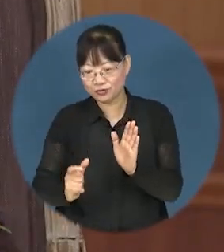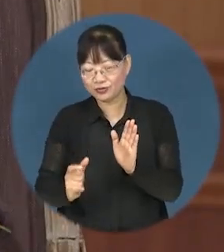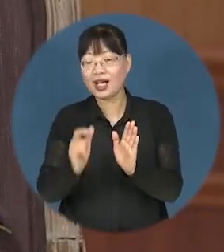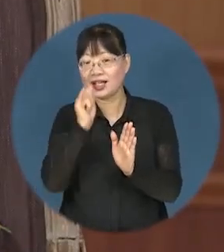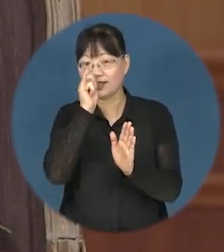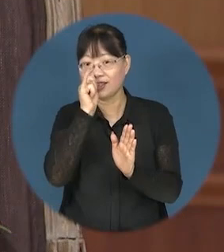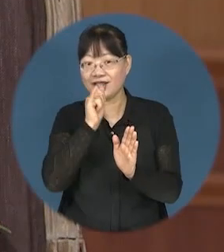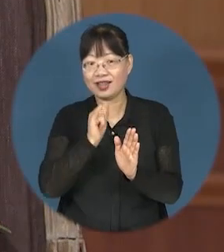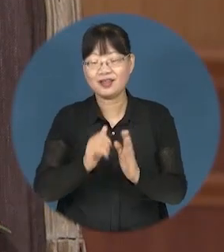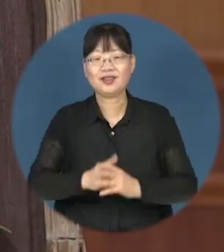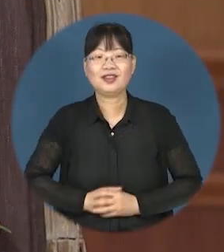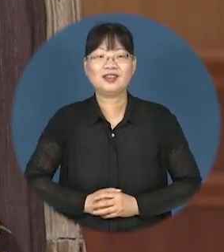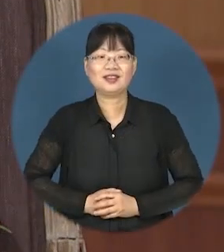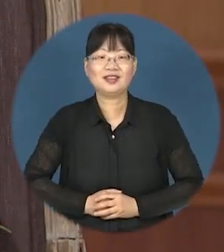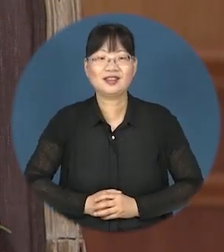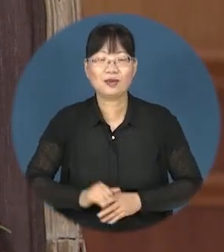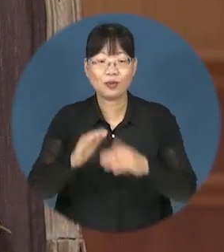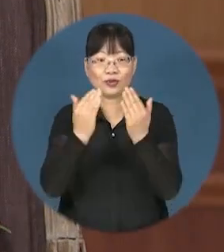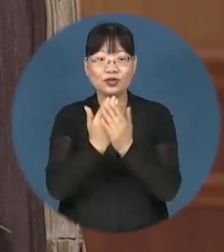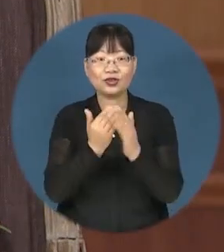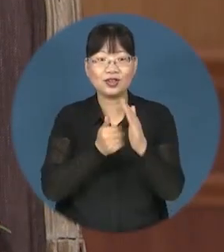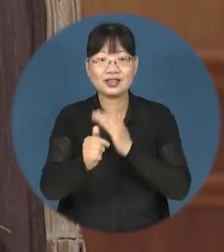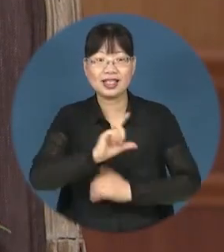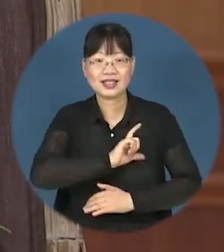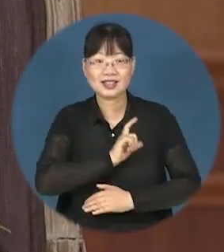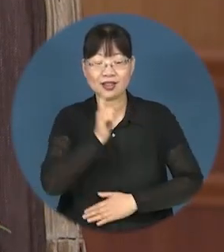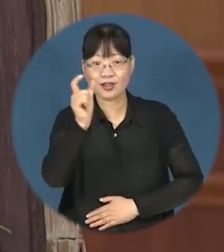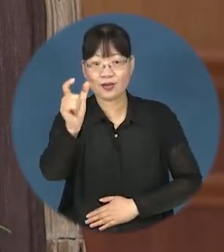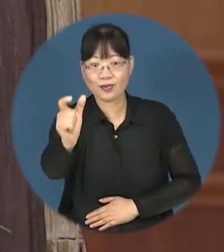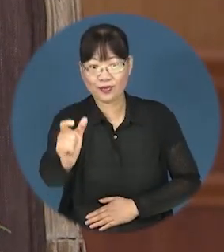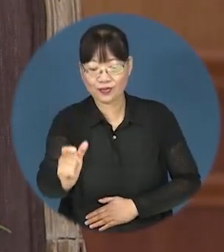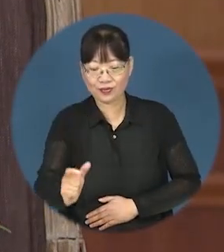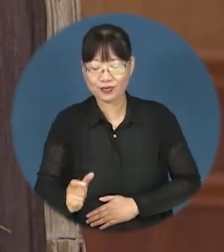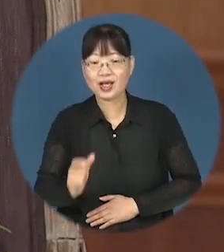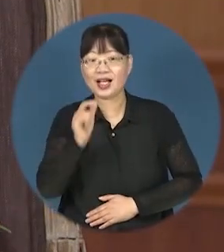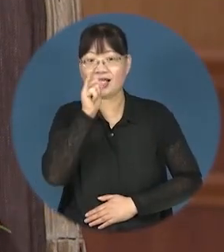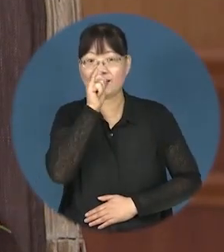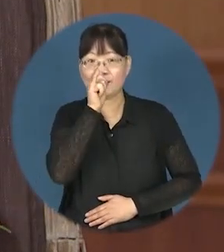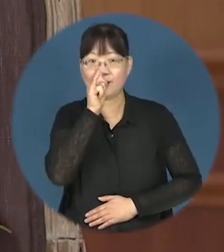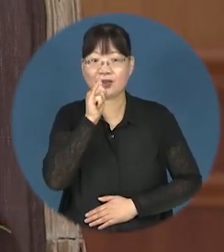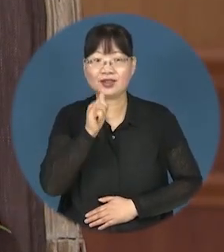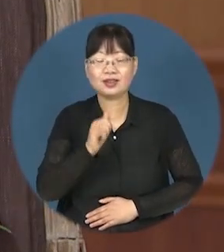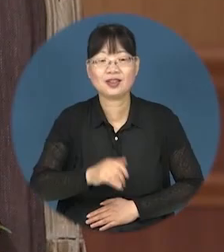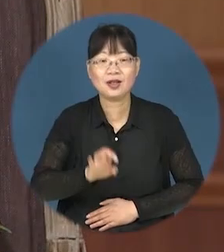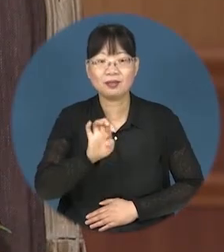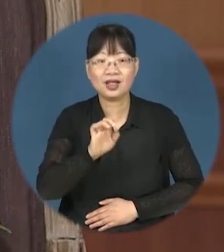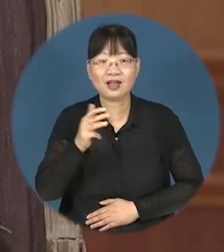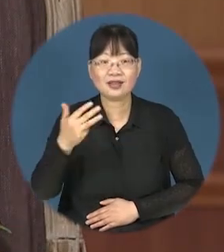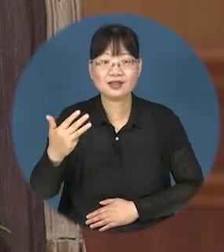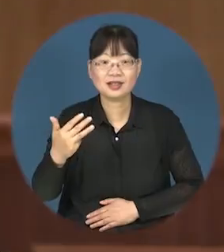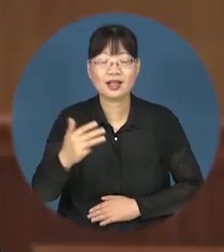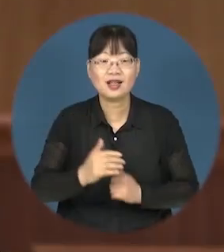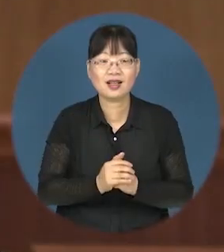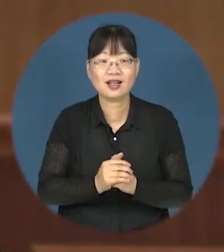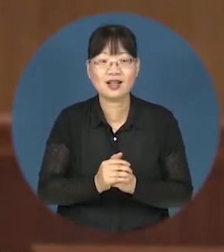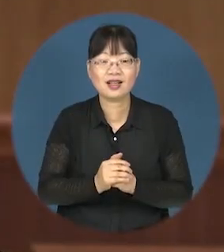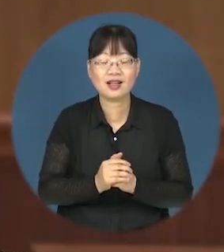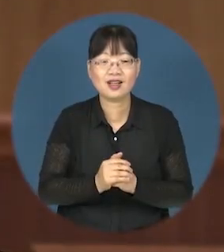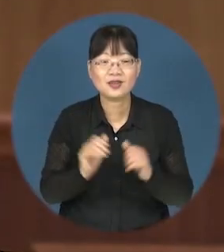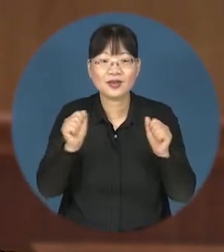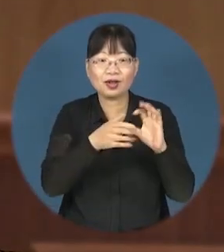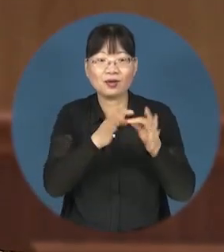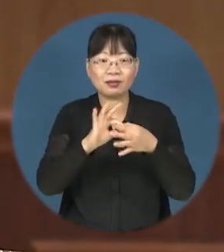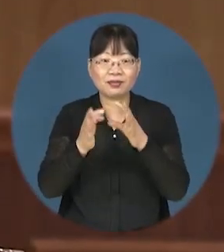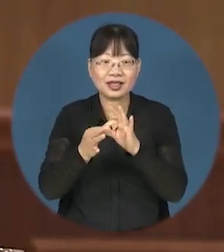있었어 서류 룸 4 루트 선수들의 이름 명단을 졌구요 그리고 그 평창동계올림픽 하기 한